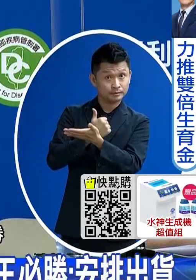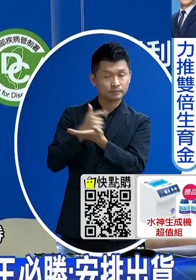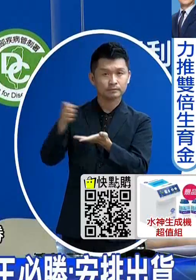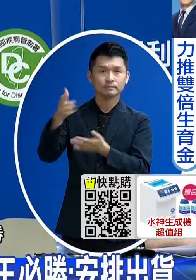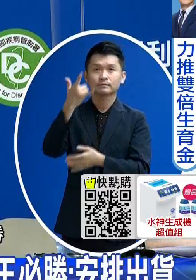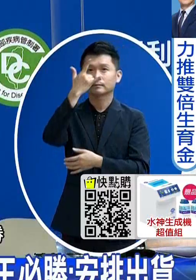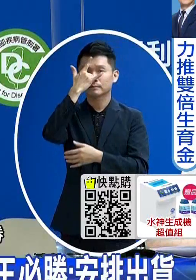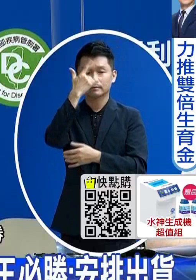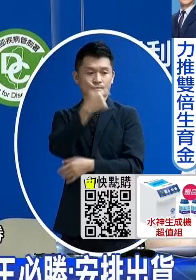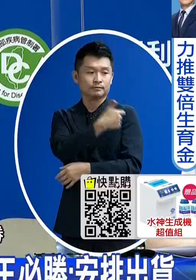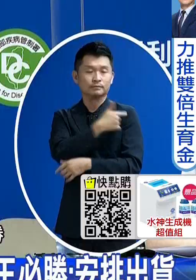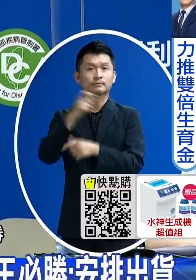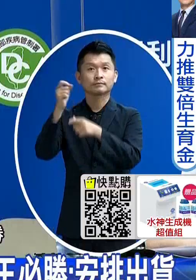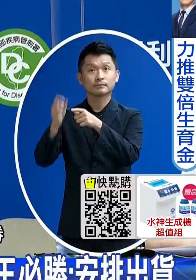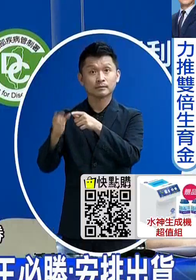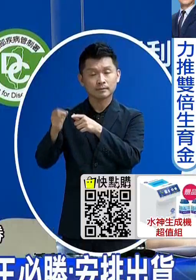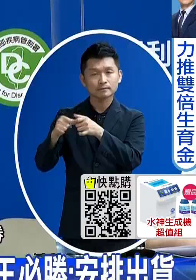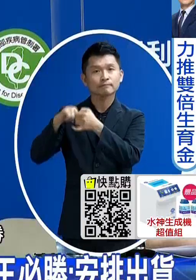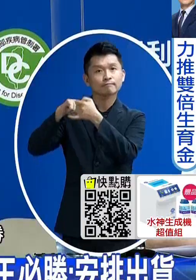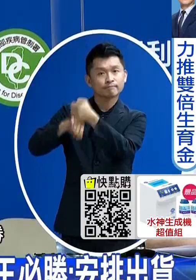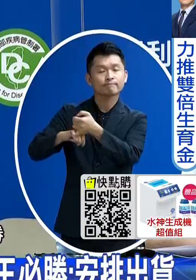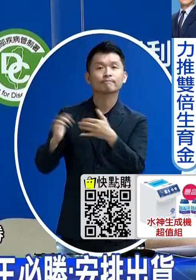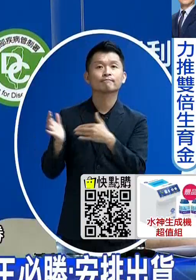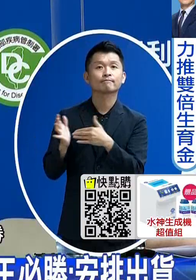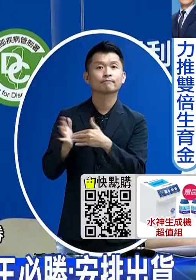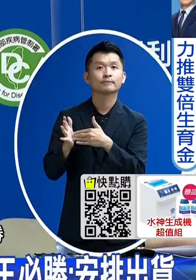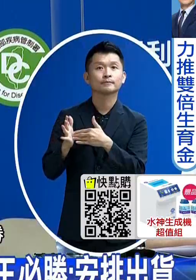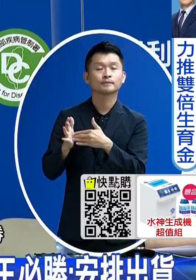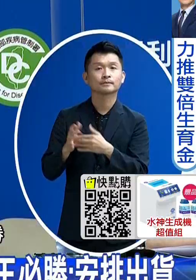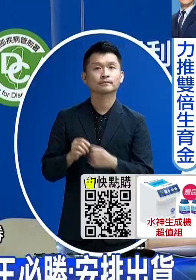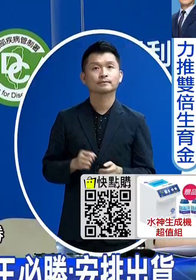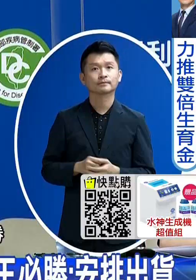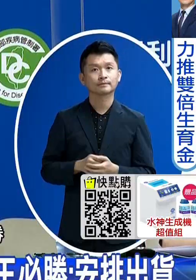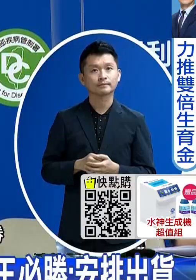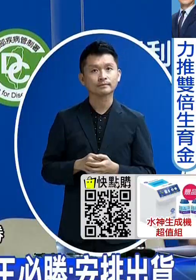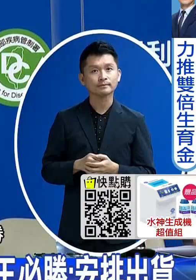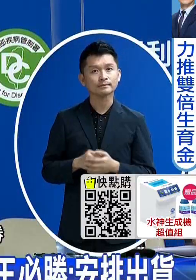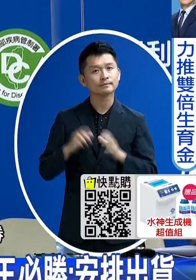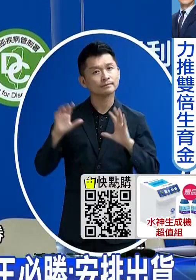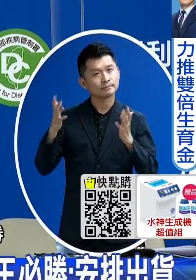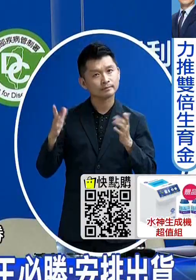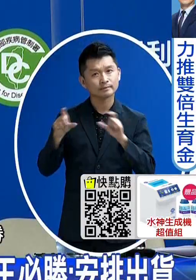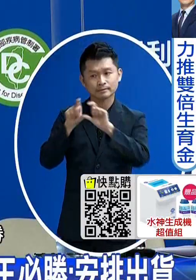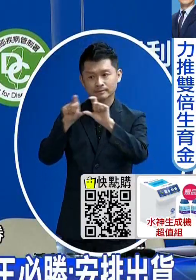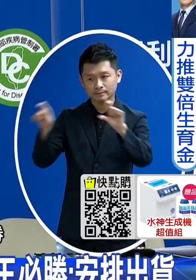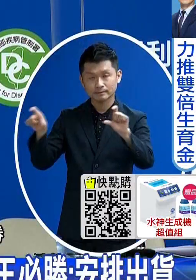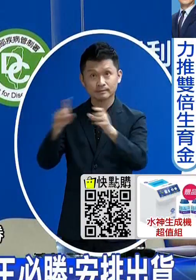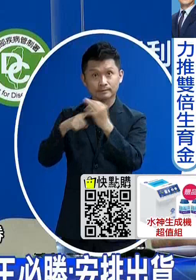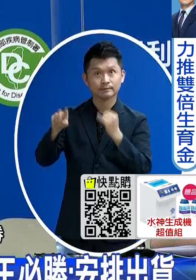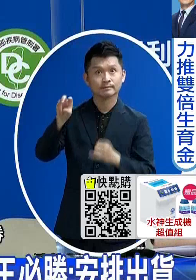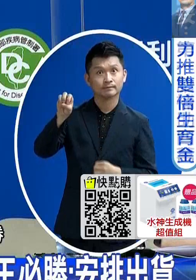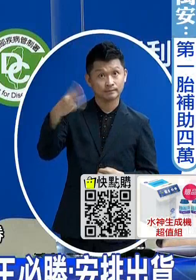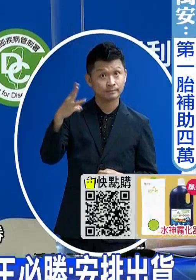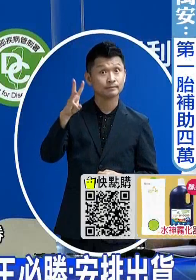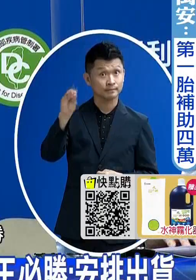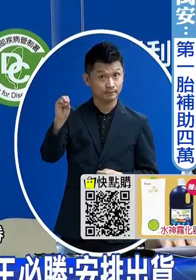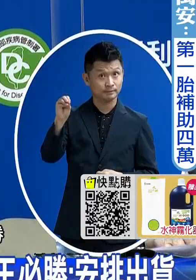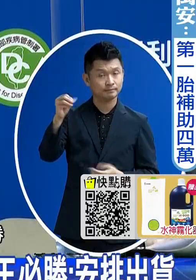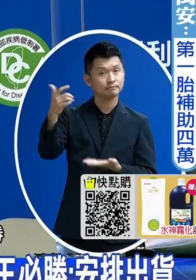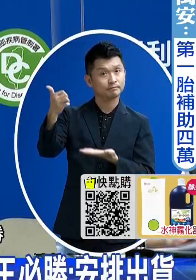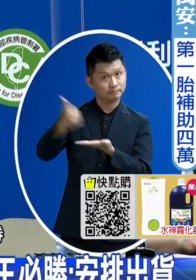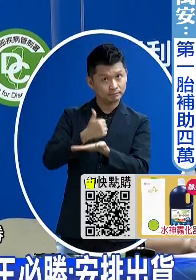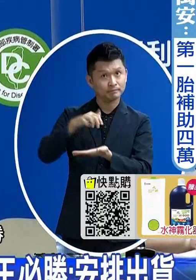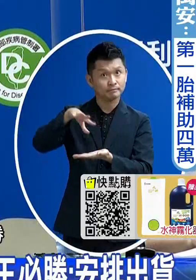经有订货了，那初步来讲，我们是订300万，第一批我们是希望